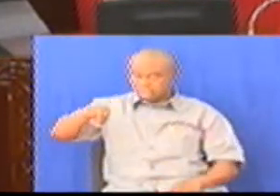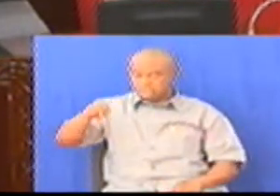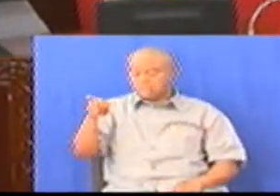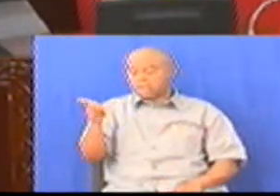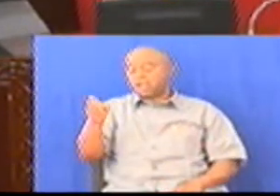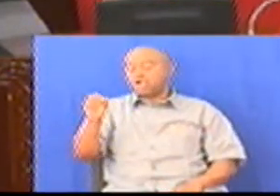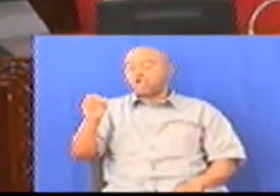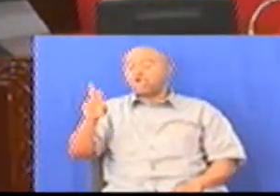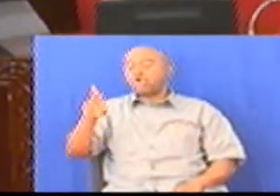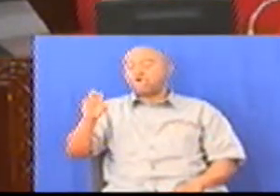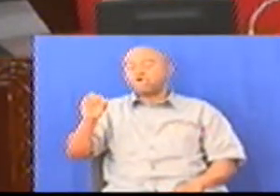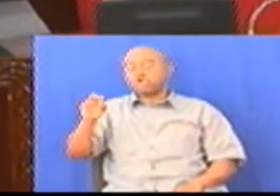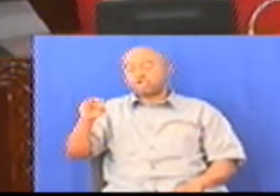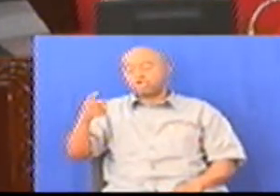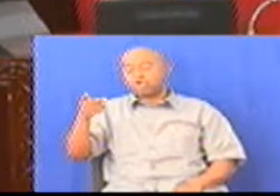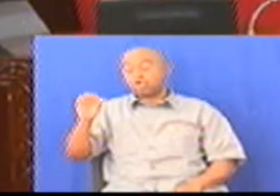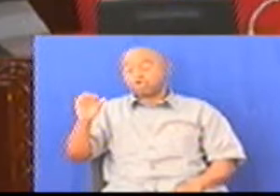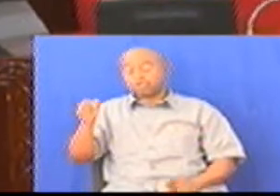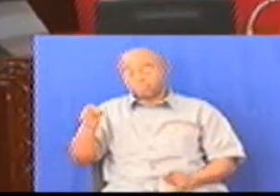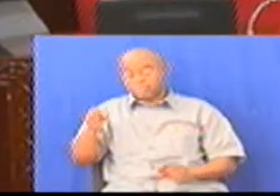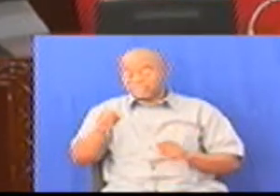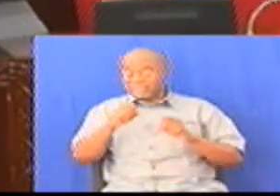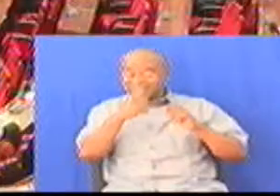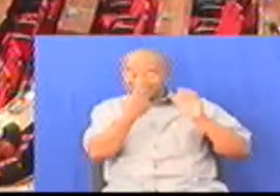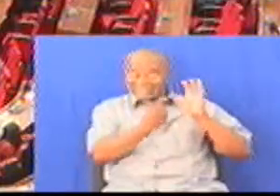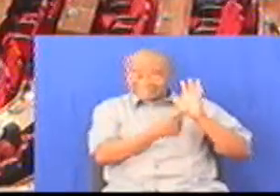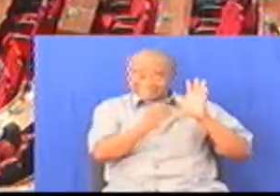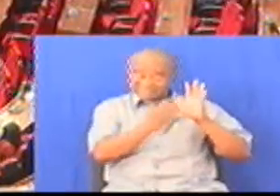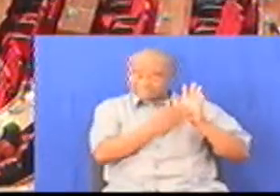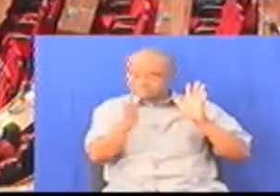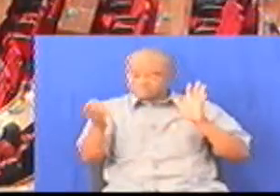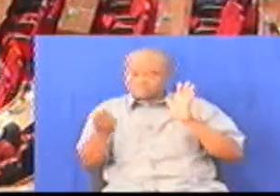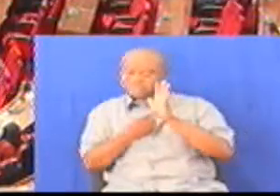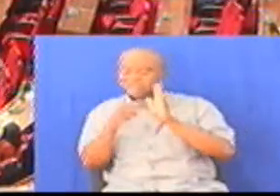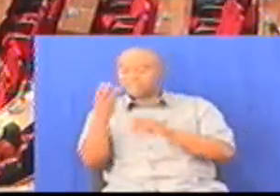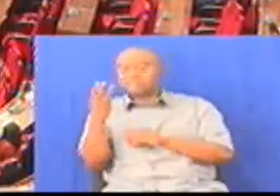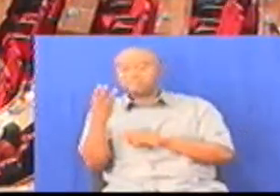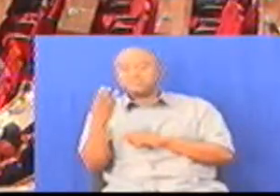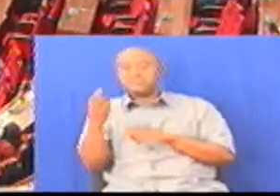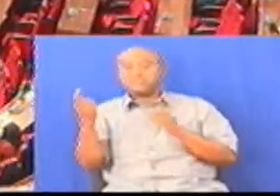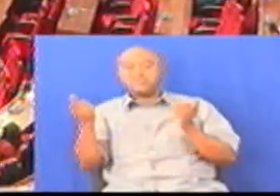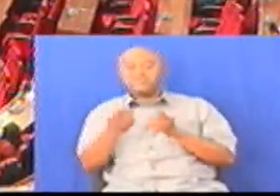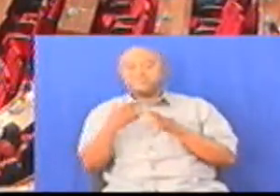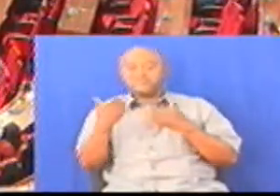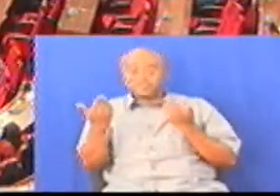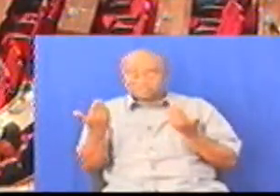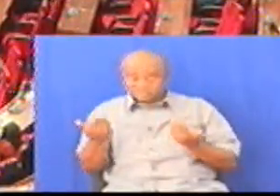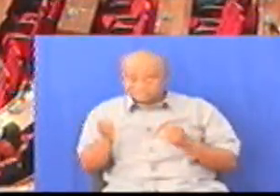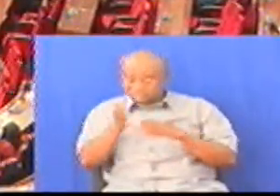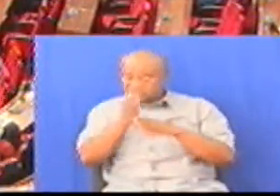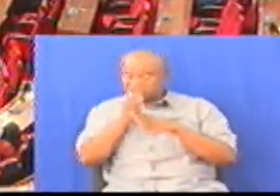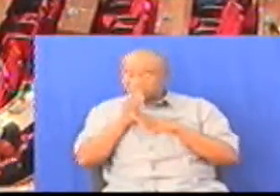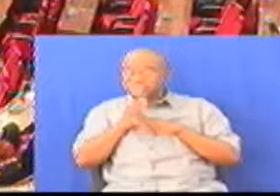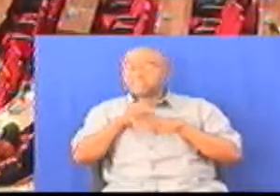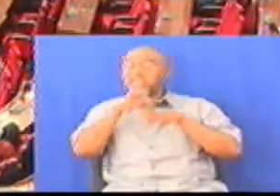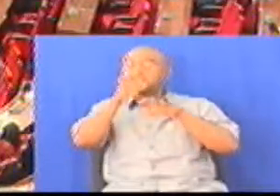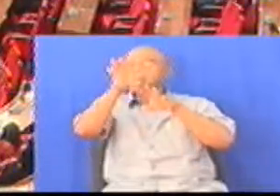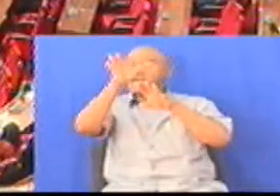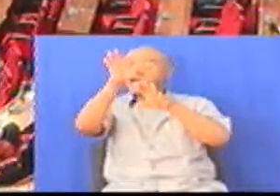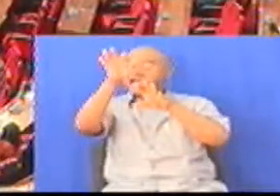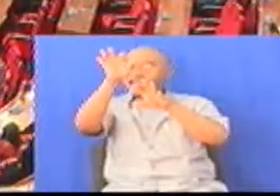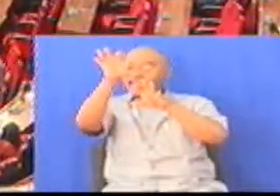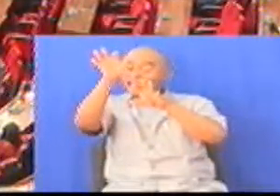Act kwa kifungu 60 mpaka 63 na sheria ya Wildlife Management